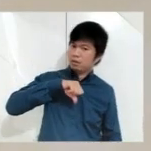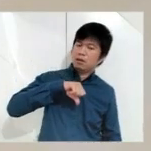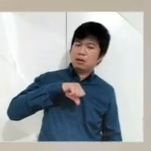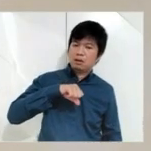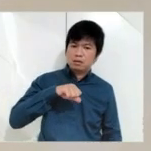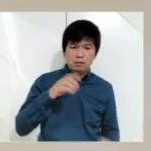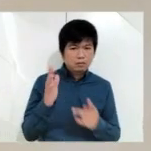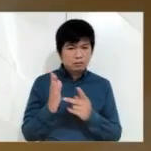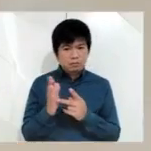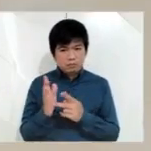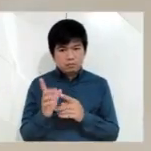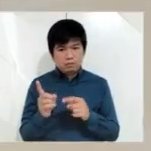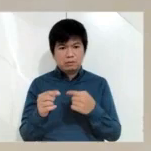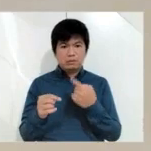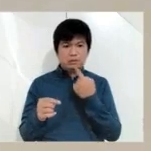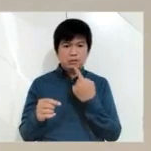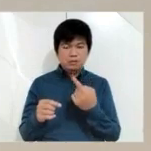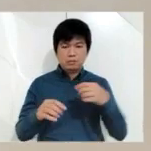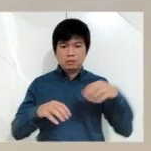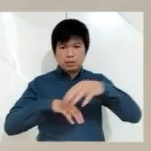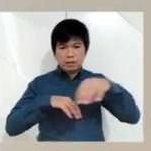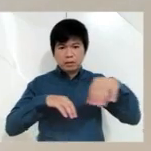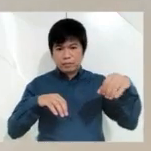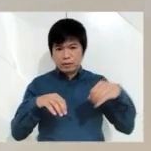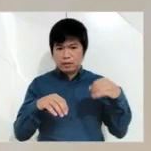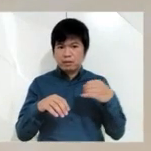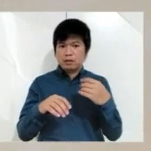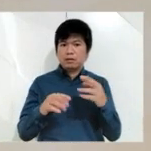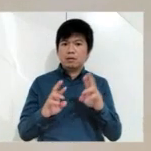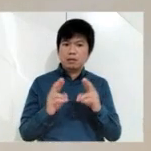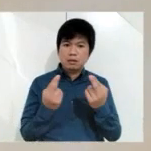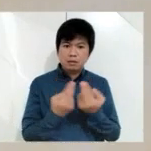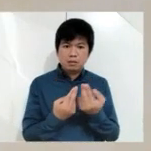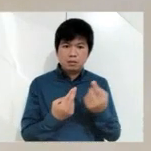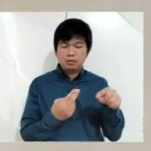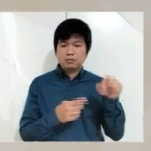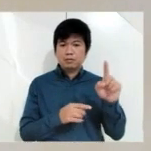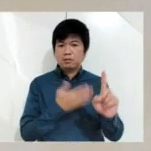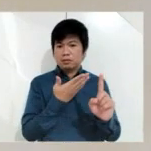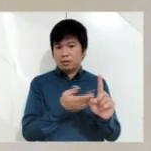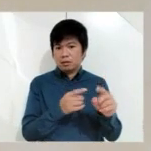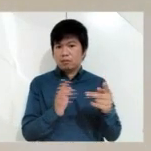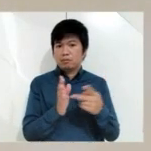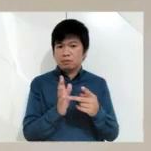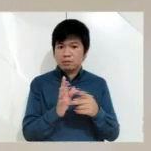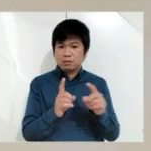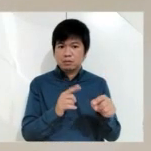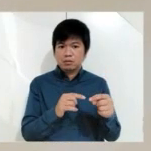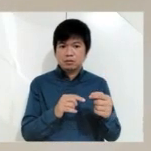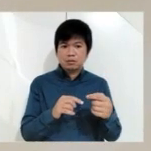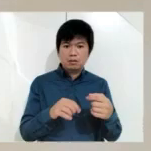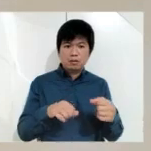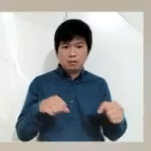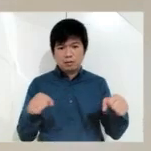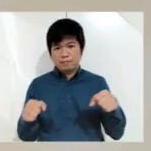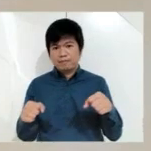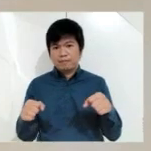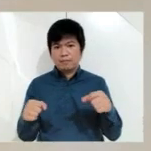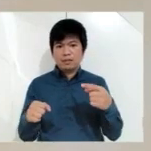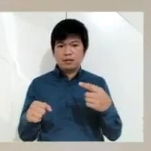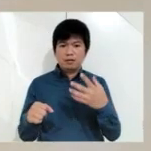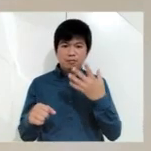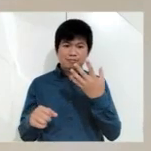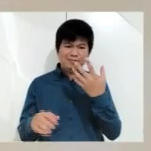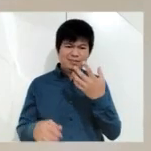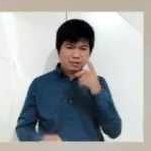kapitbahay niya, mga kamag-anak niya, may ugali siyang makulit. Kaya siguro sa ugali niya, may mga natatama, nasusulatan ng mga sa loobin o damdamin